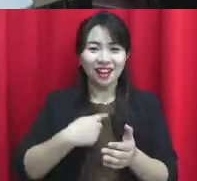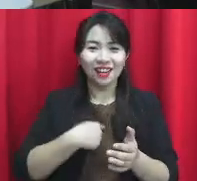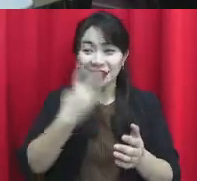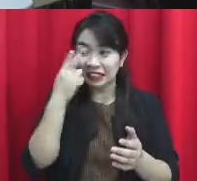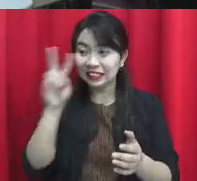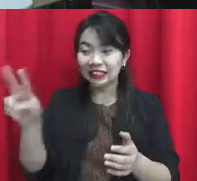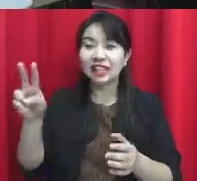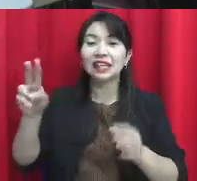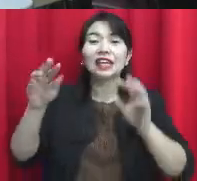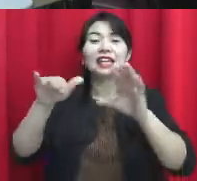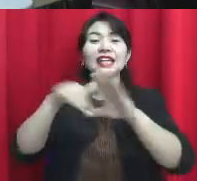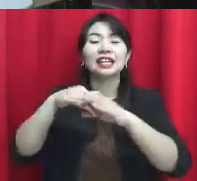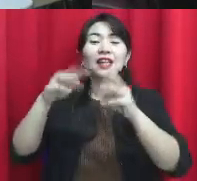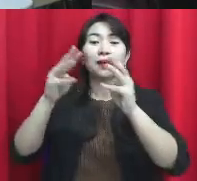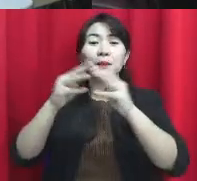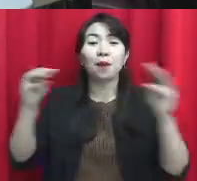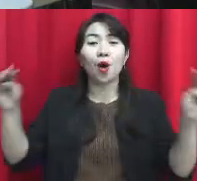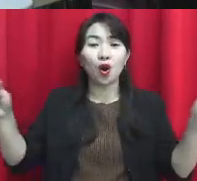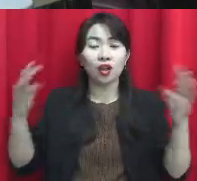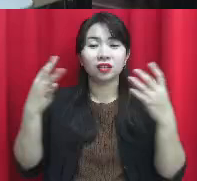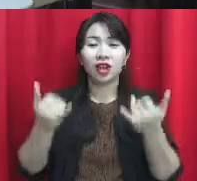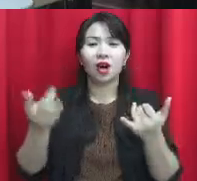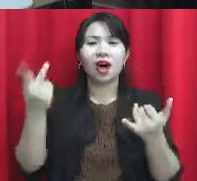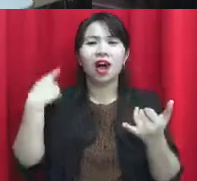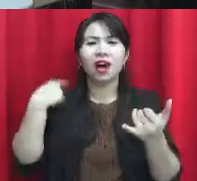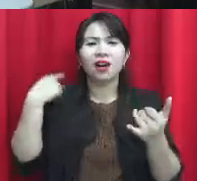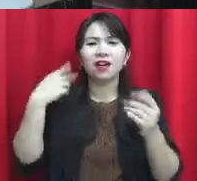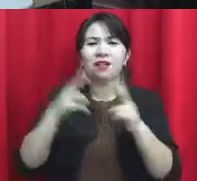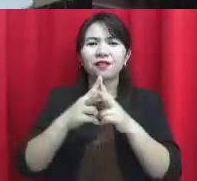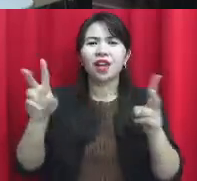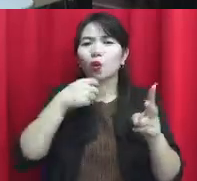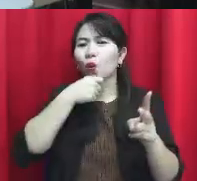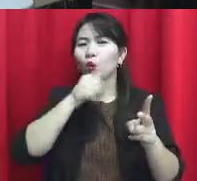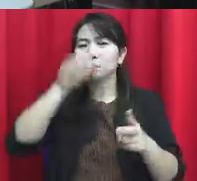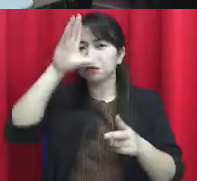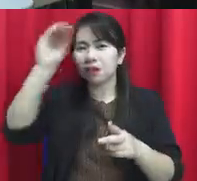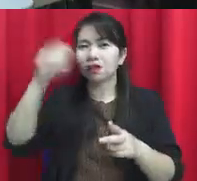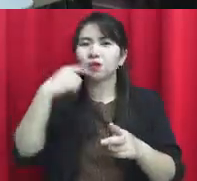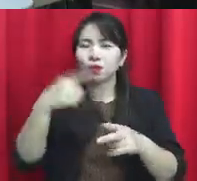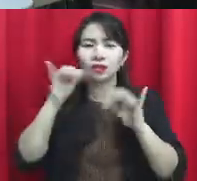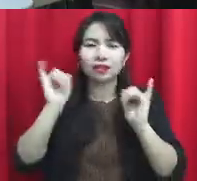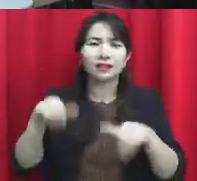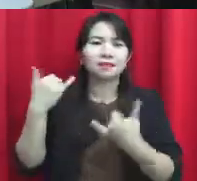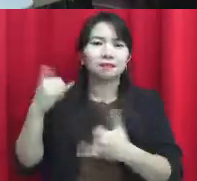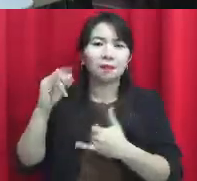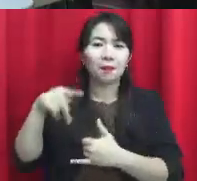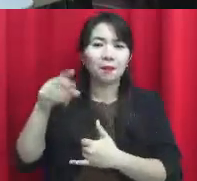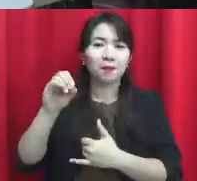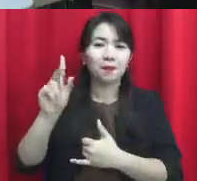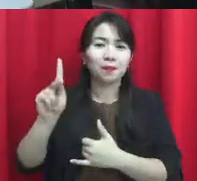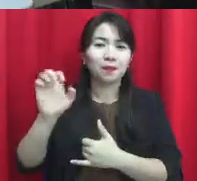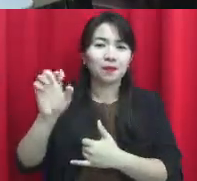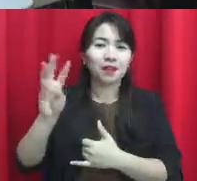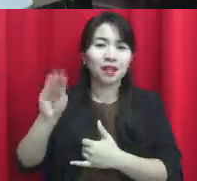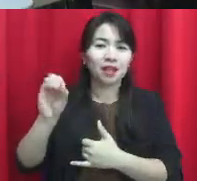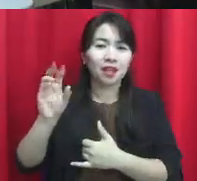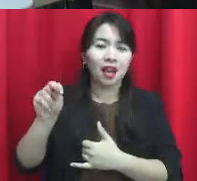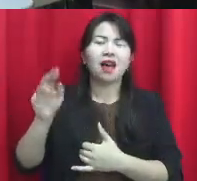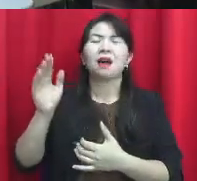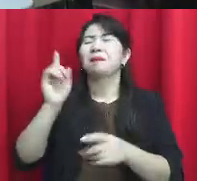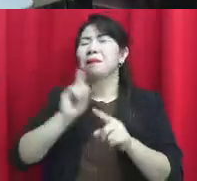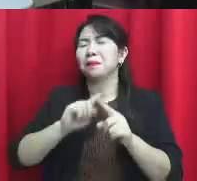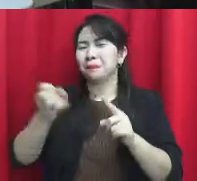ko sinasabi yan mga kapatid eh Kaya ko sinasabi sa inyo yan It's because of the reason na alam niyo yon we have to help them